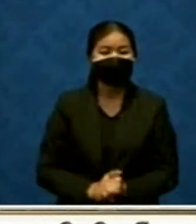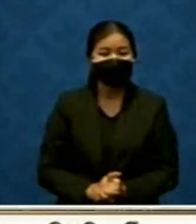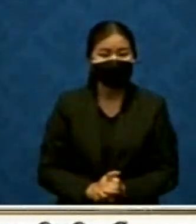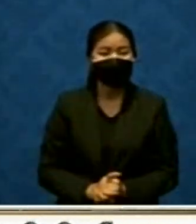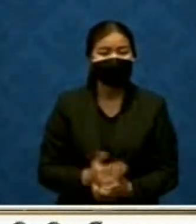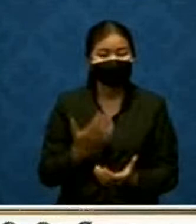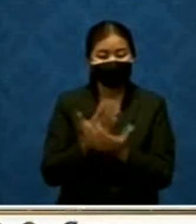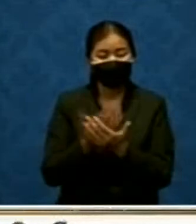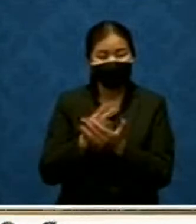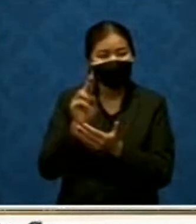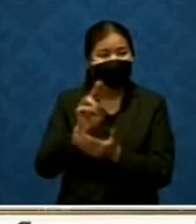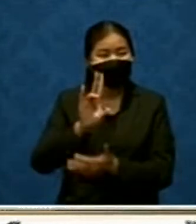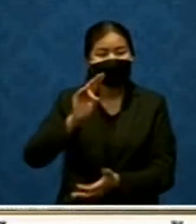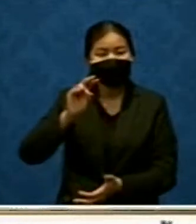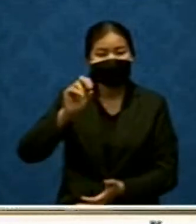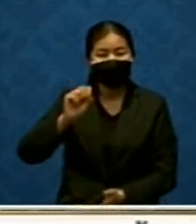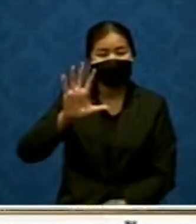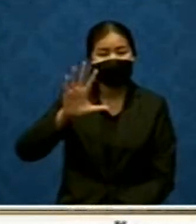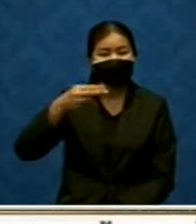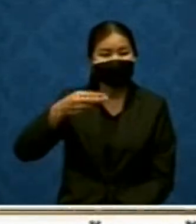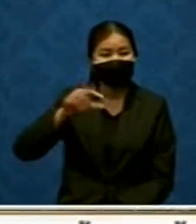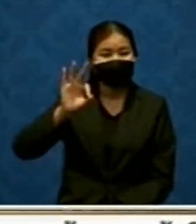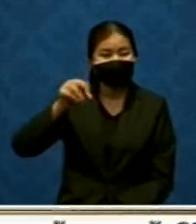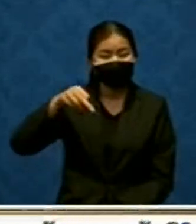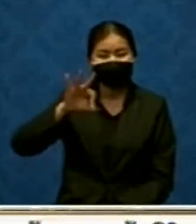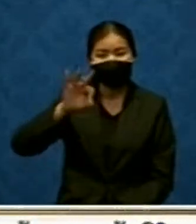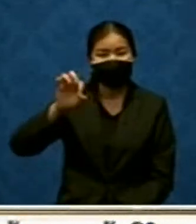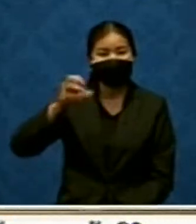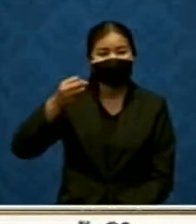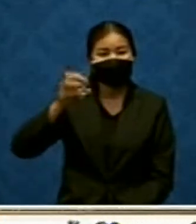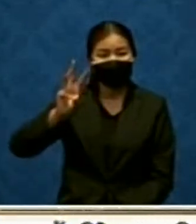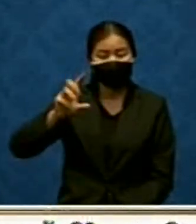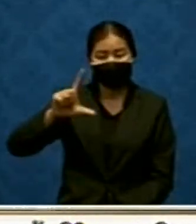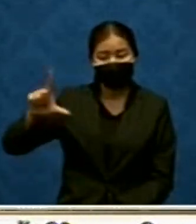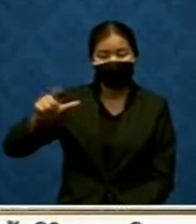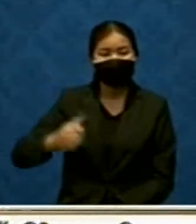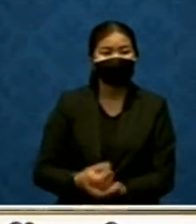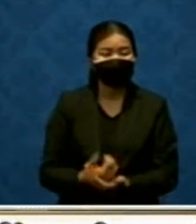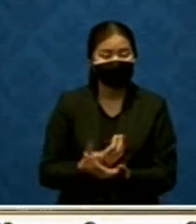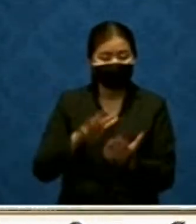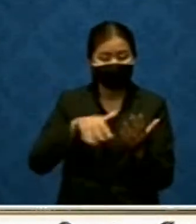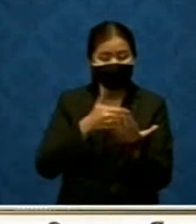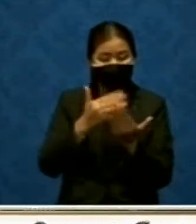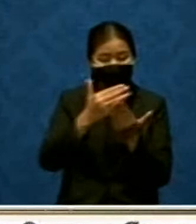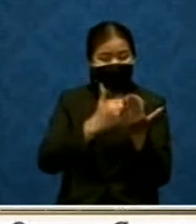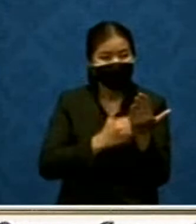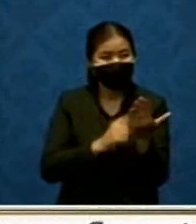ใช้เงินไป 759,096 ลานบท ยธษาทที่เขาเขียนนี่ภาพทานครั